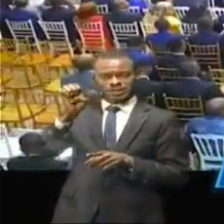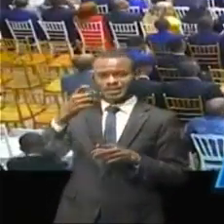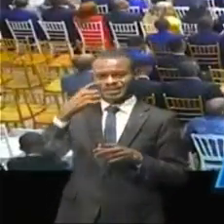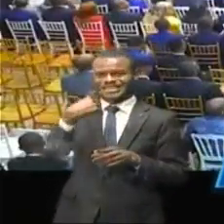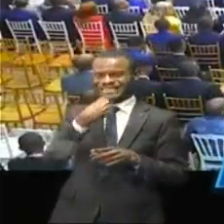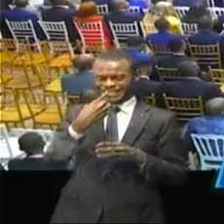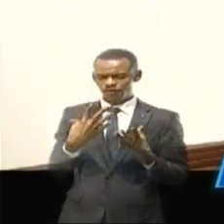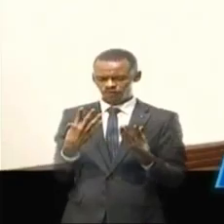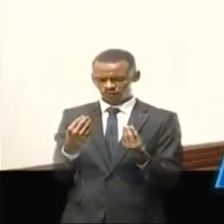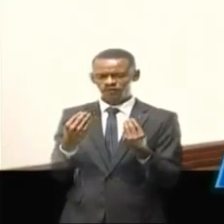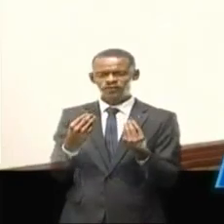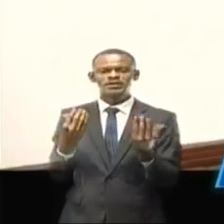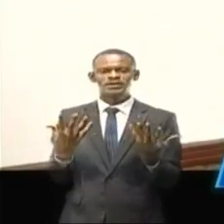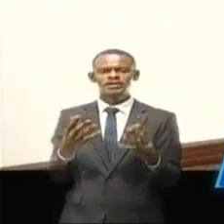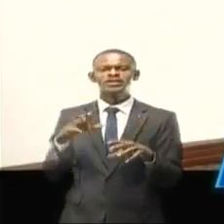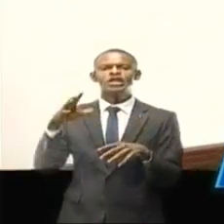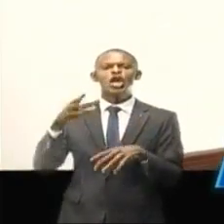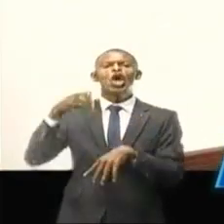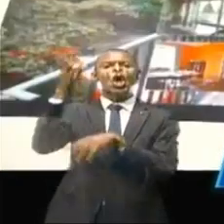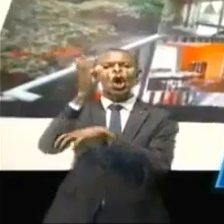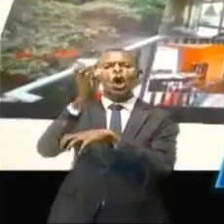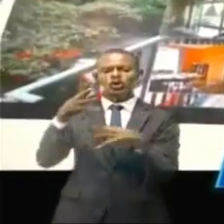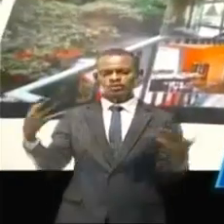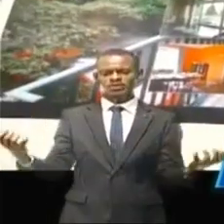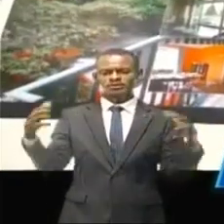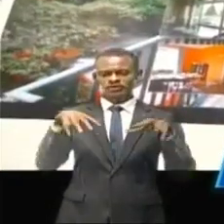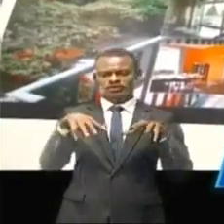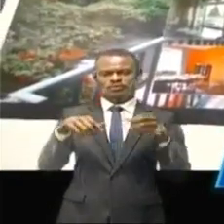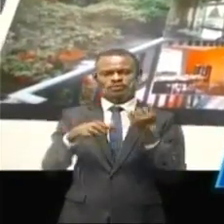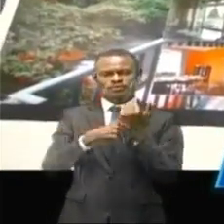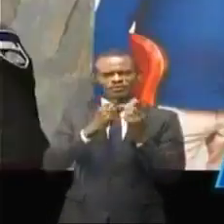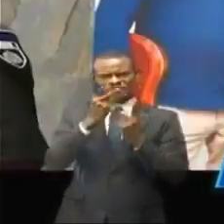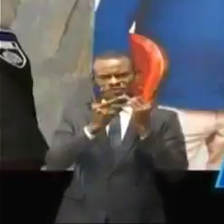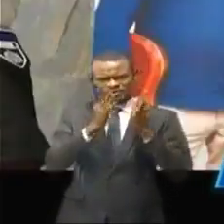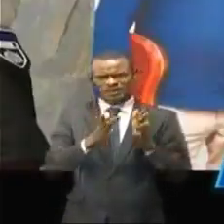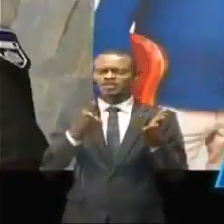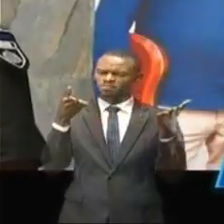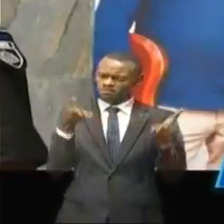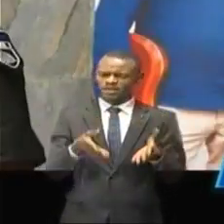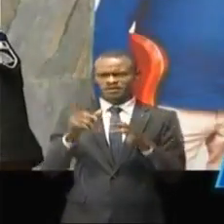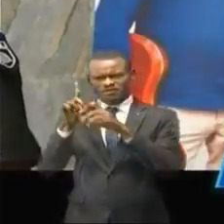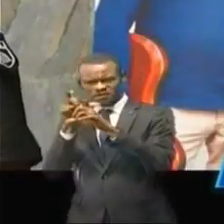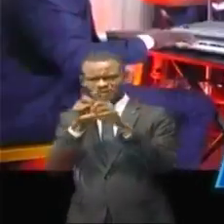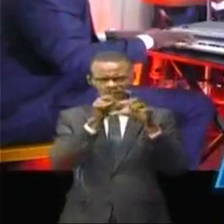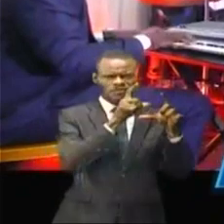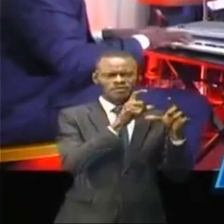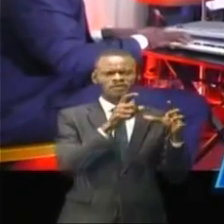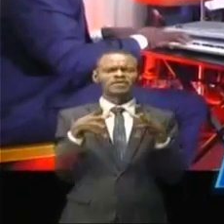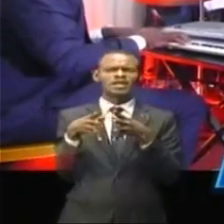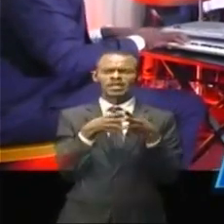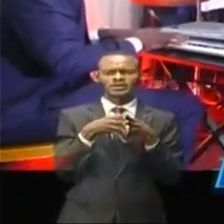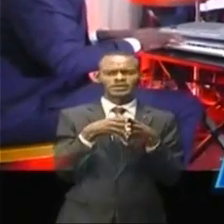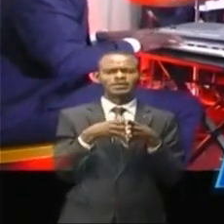Les invités ont aussi eu droit à la visite de photos de quelques artistes russes.